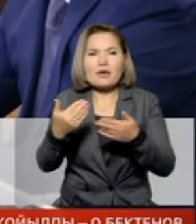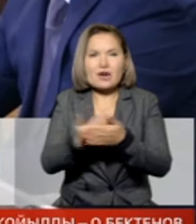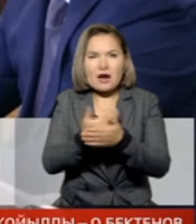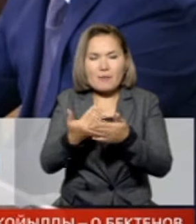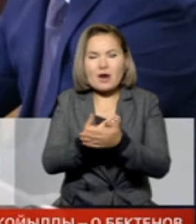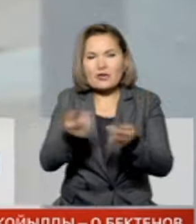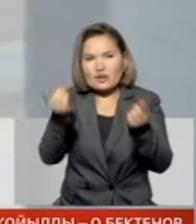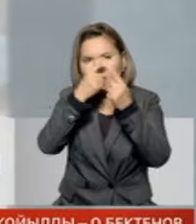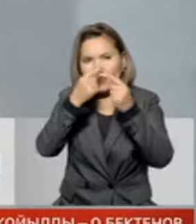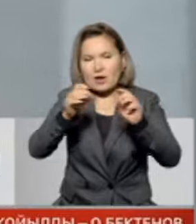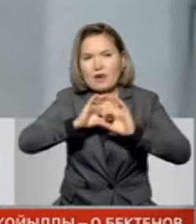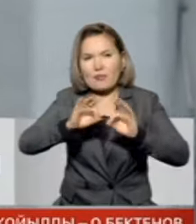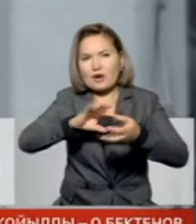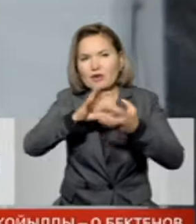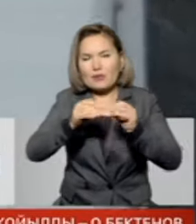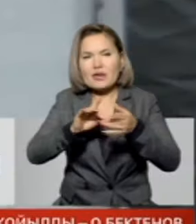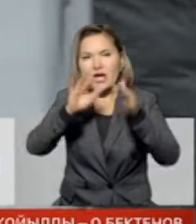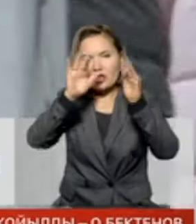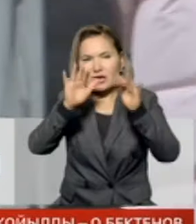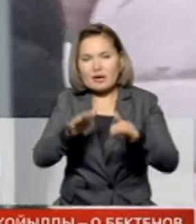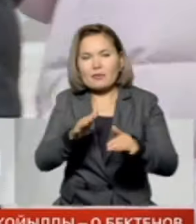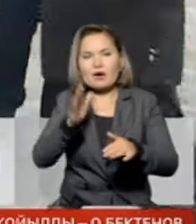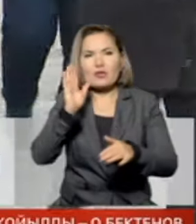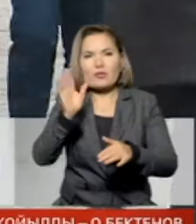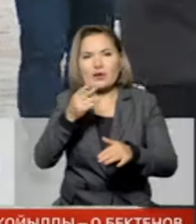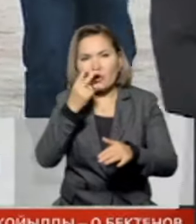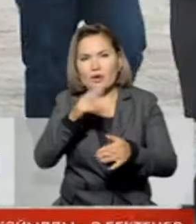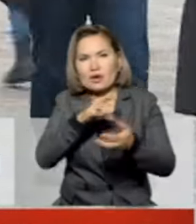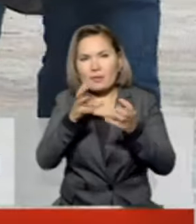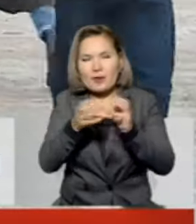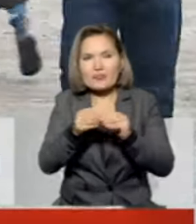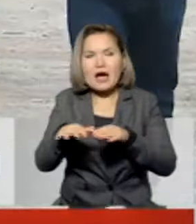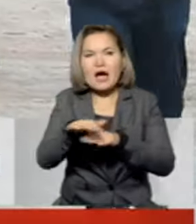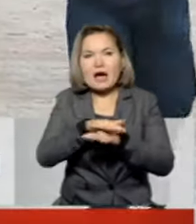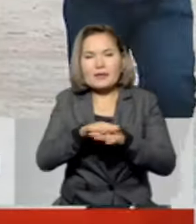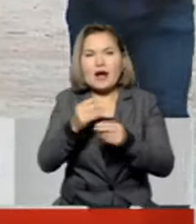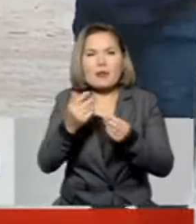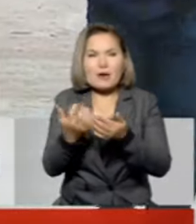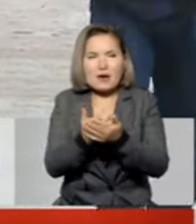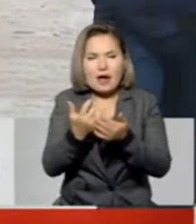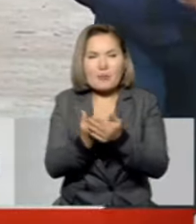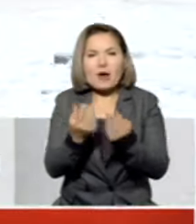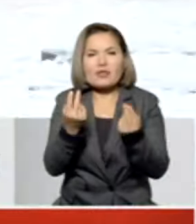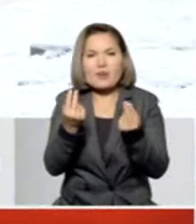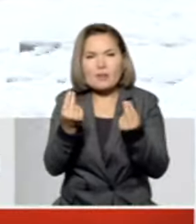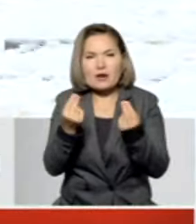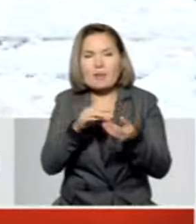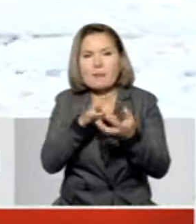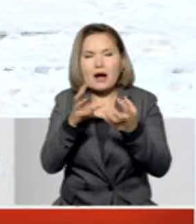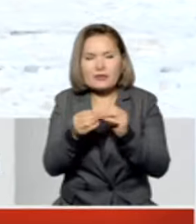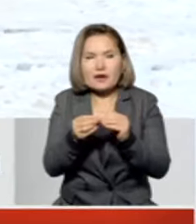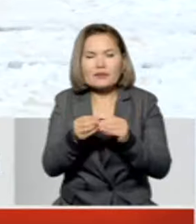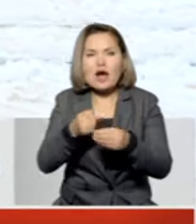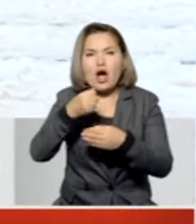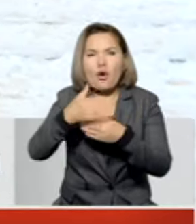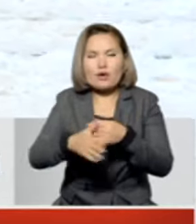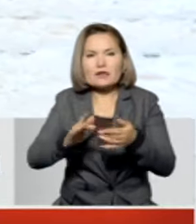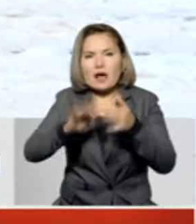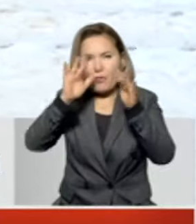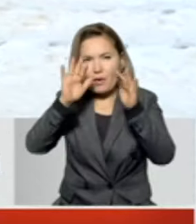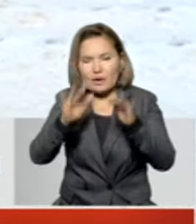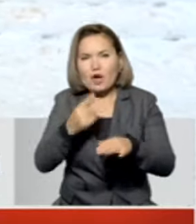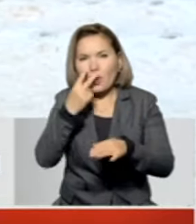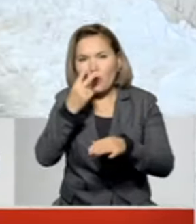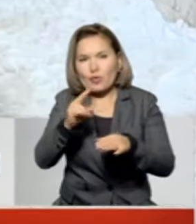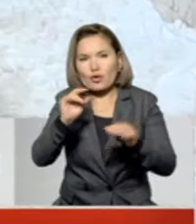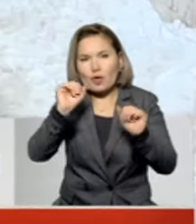бүгінде цифрландырылуымен байланысты. Мәди Такиевтің сөзінше, халықтың табысы мен мүлкі туралы мәліметті ортақ базадан онсыз да